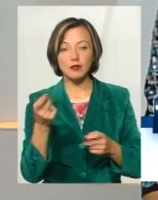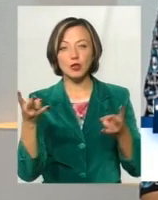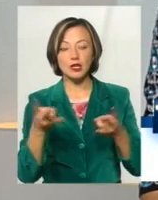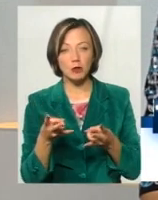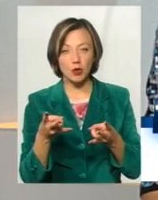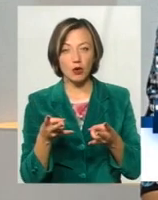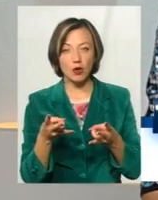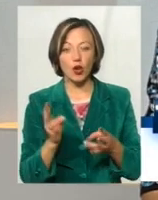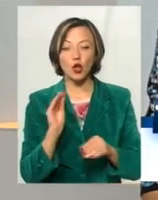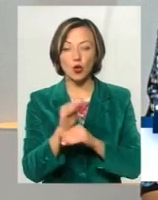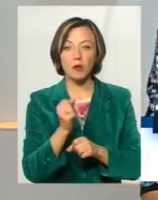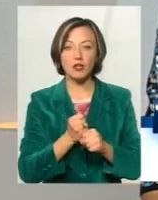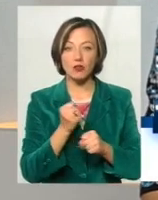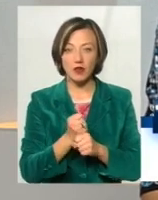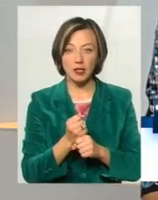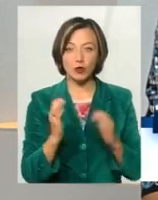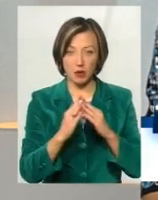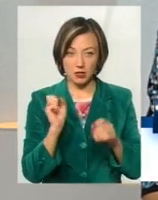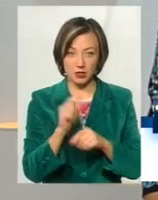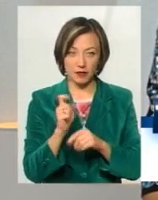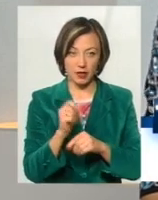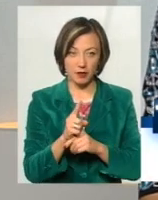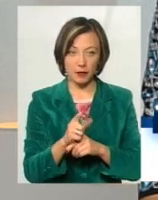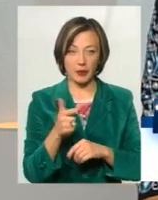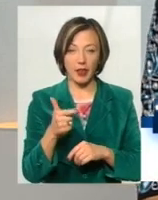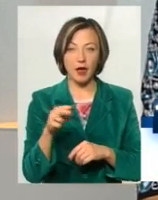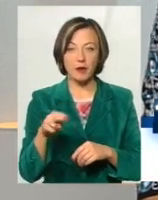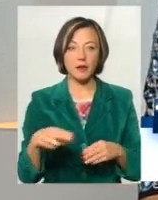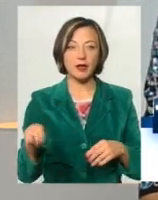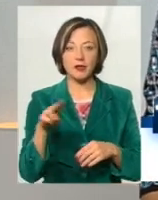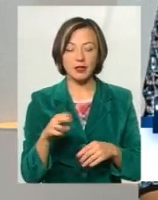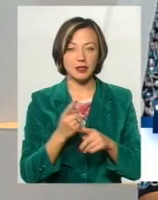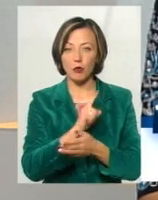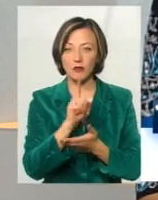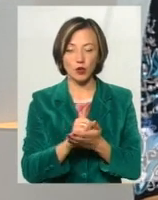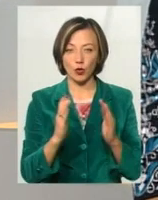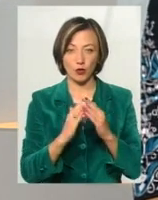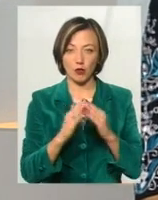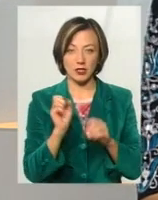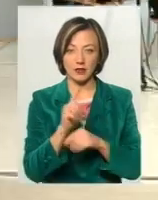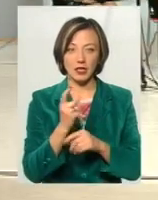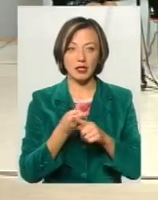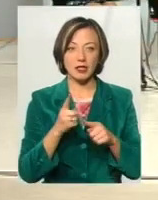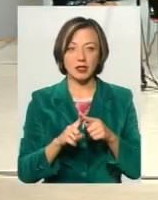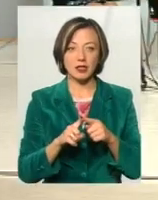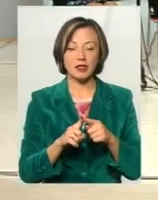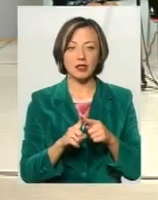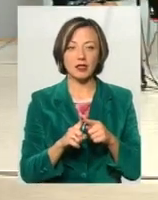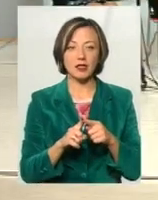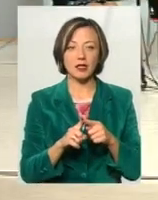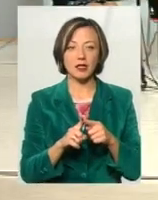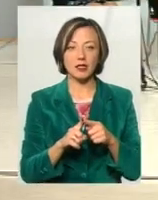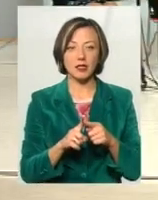потрібно допрацювати. Тобто це домашнє завдання, вивчити. Це ГПД. Ну, не обов'язково домашнє завдання. Це може навіть це